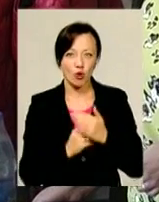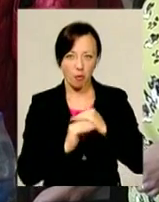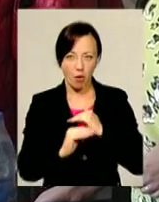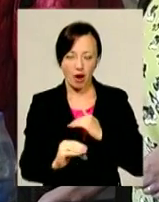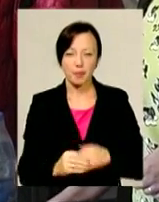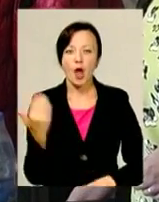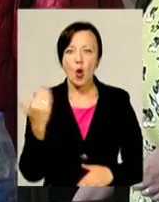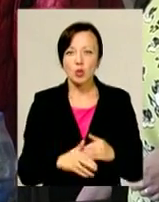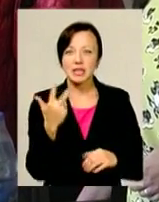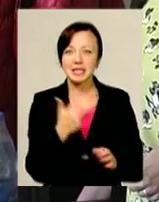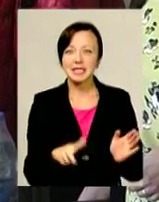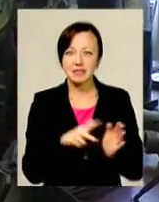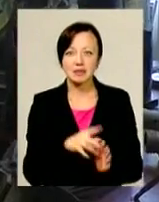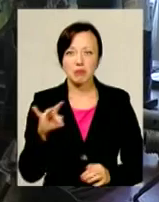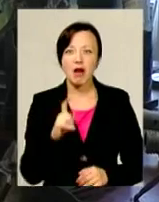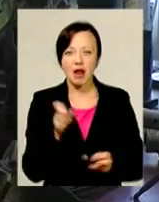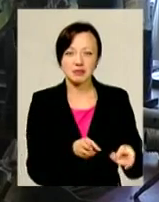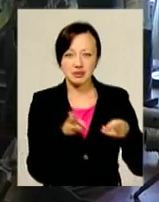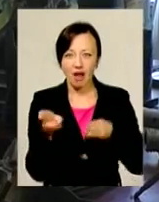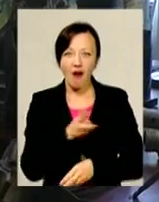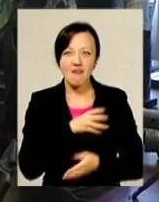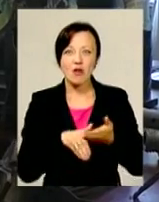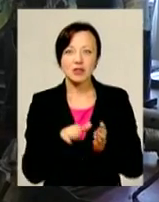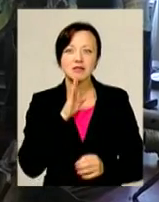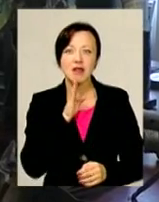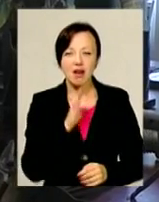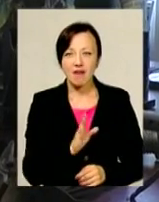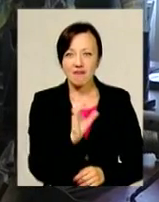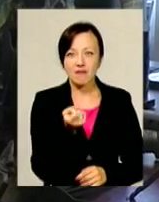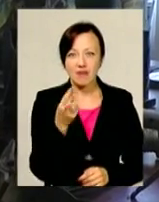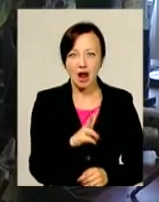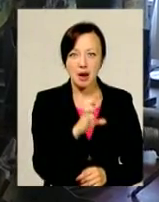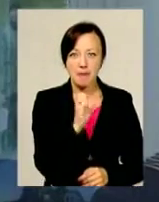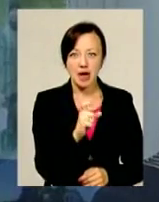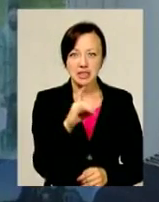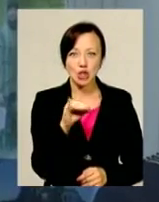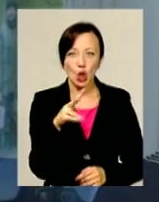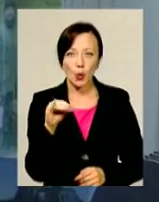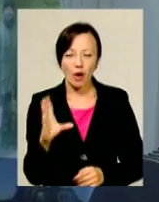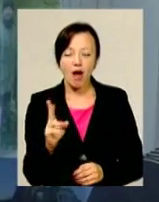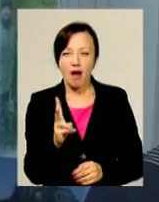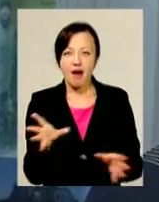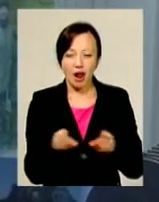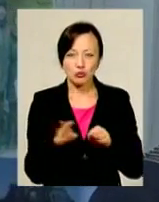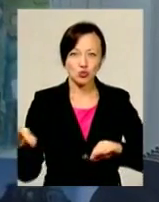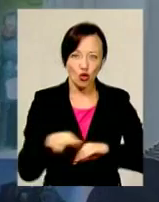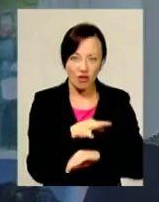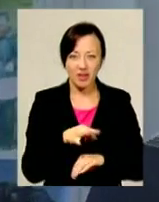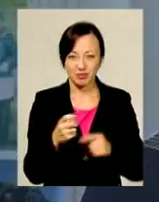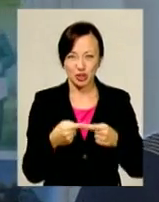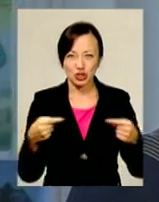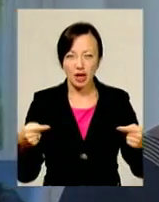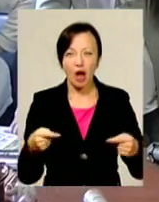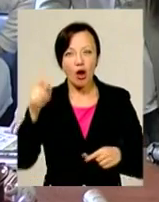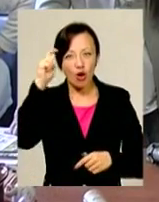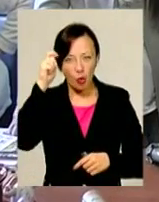Уже 38 разів відвідувала схід волонтерка Валентина Базилюк. Їздить разом із своїм чоловіком та іншими однодумцями. Переконує, хлопцям на